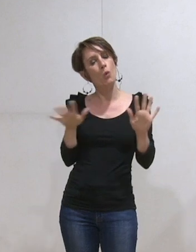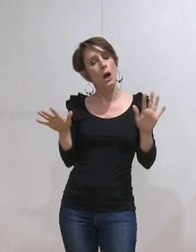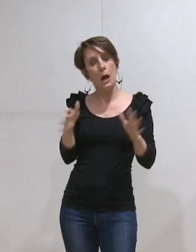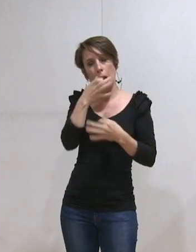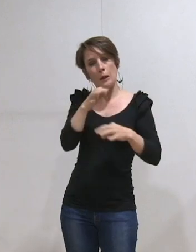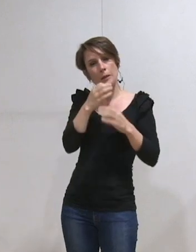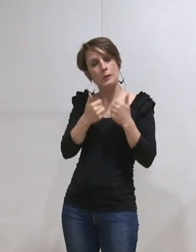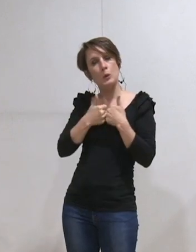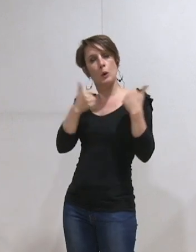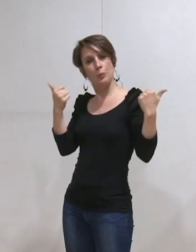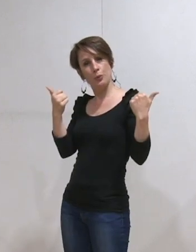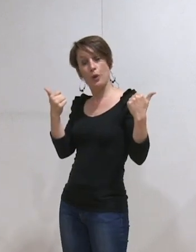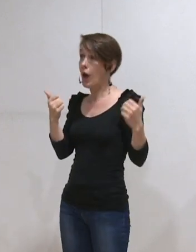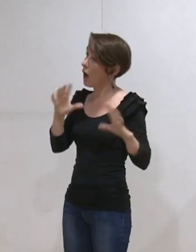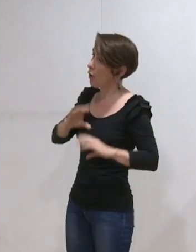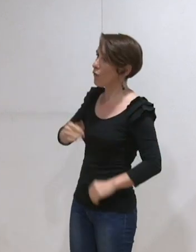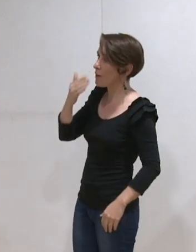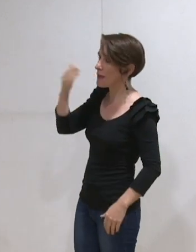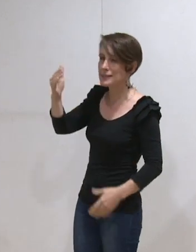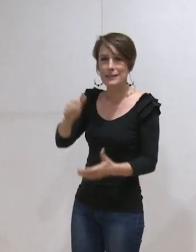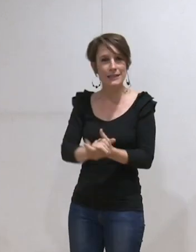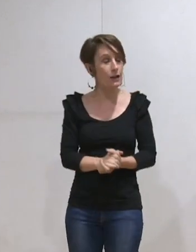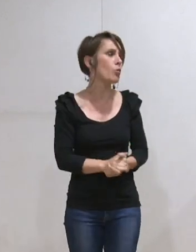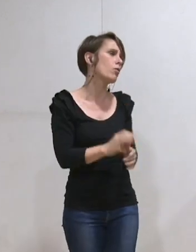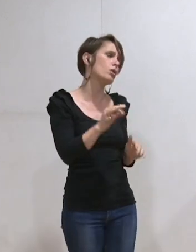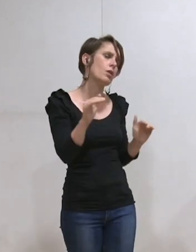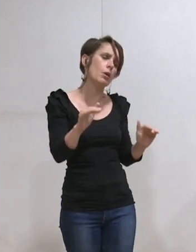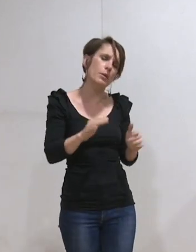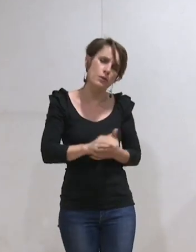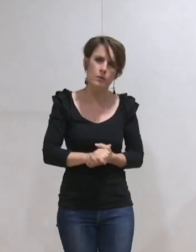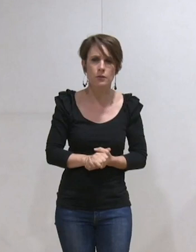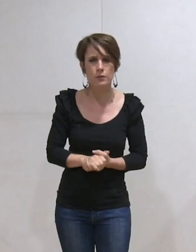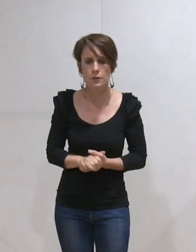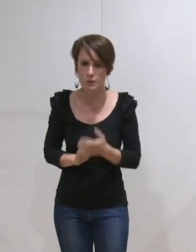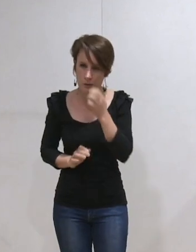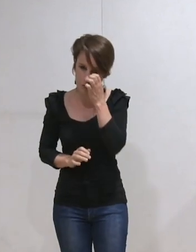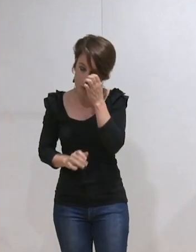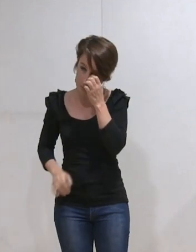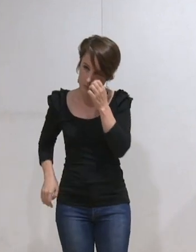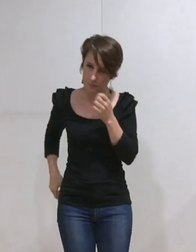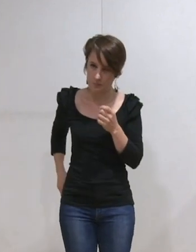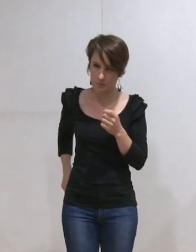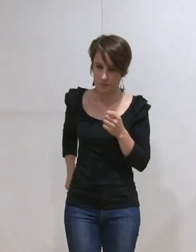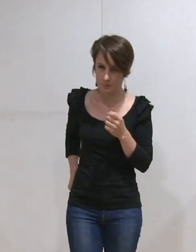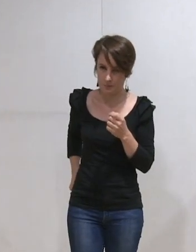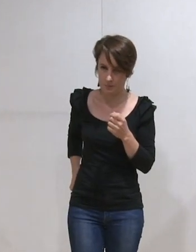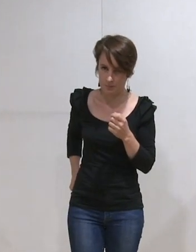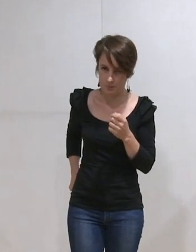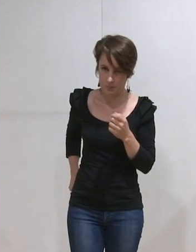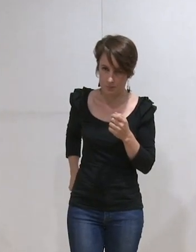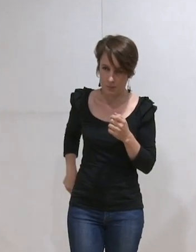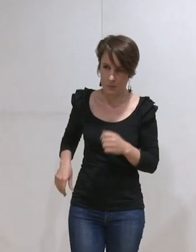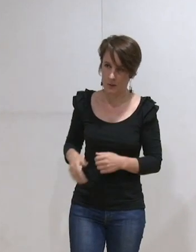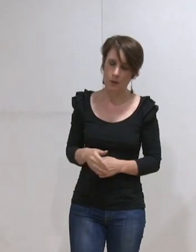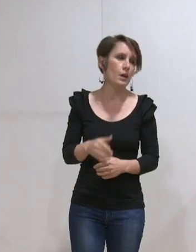merci tout même pasop vite bien puisque cette délibération